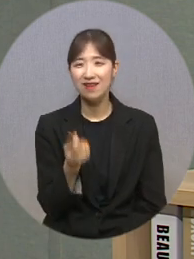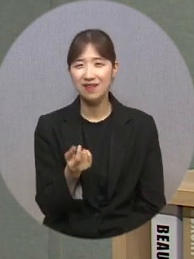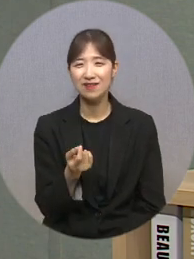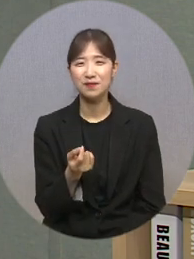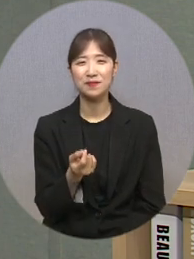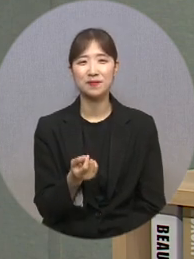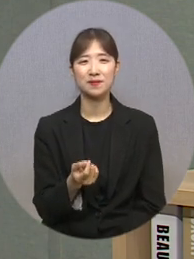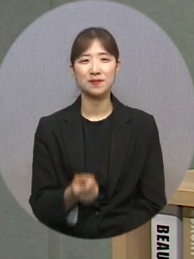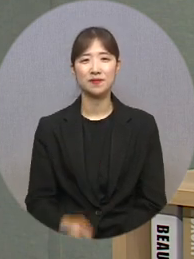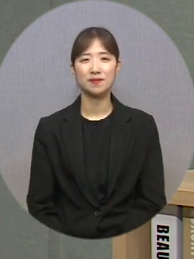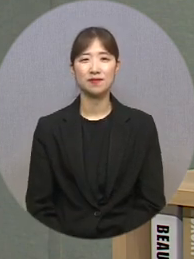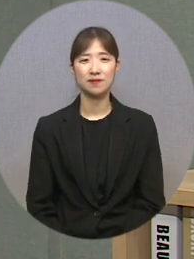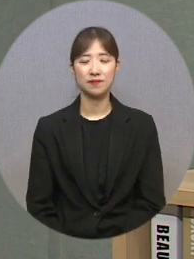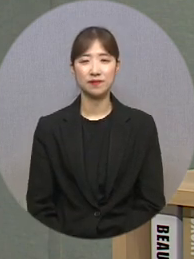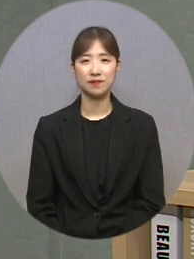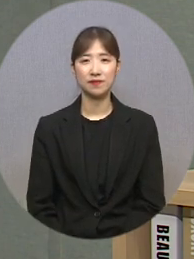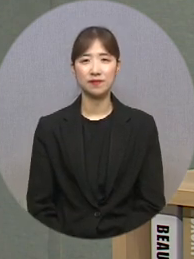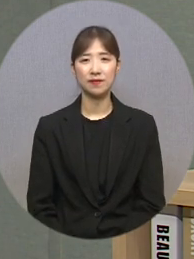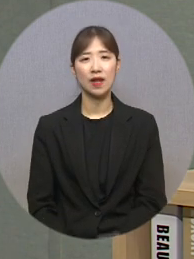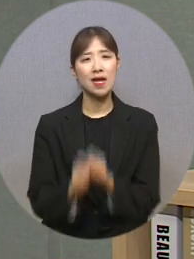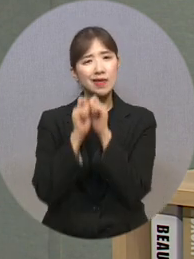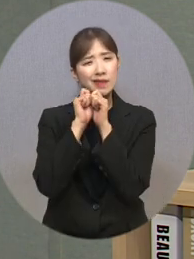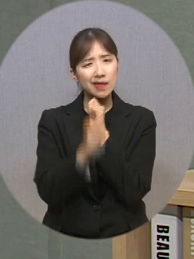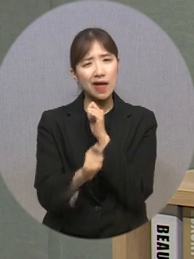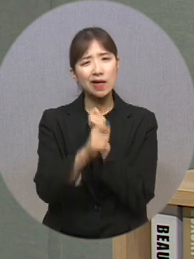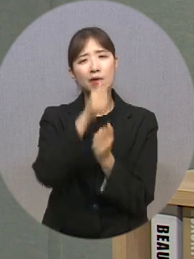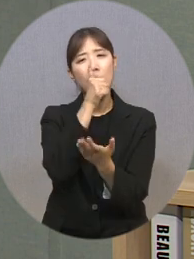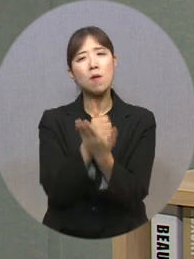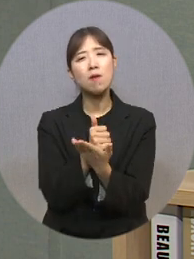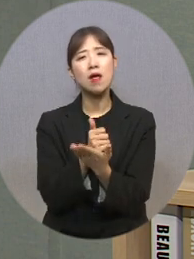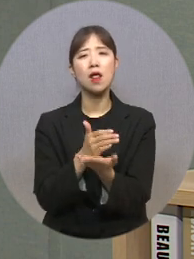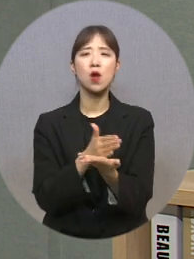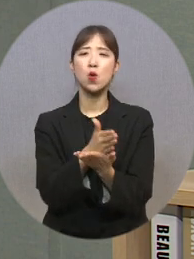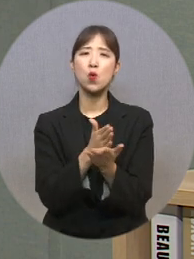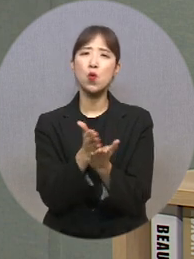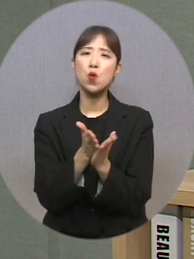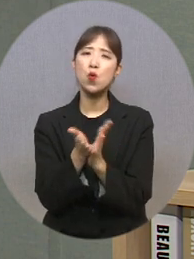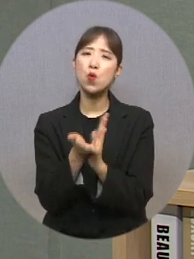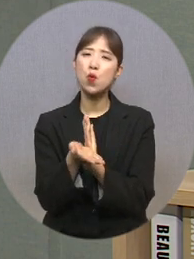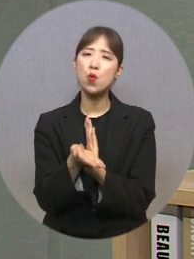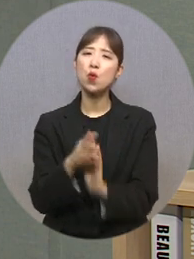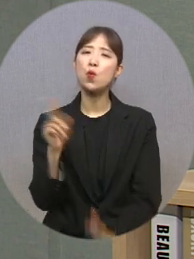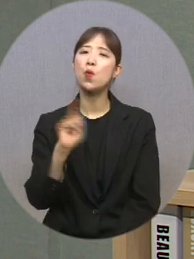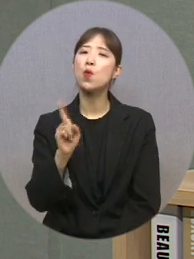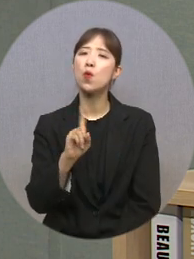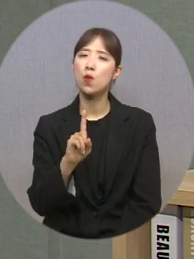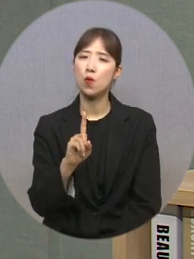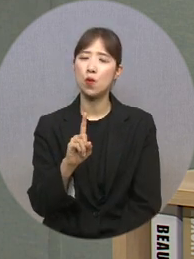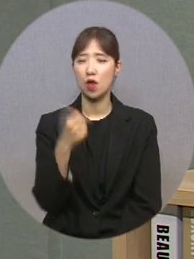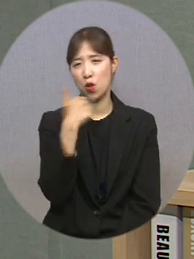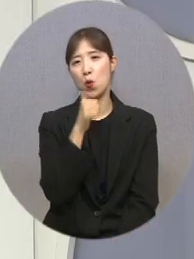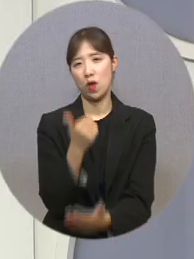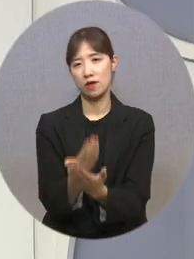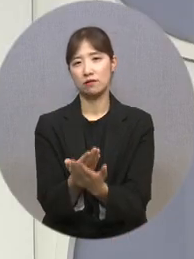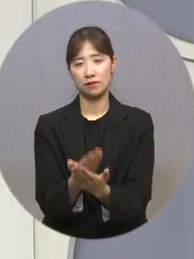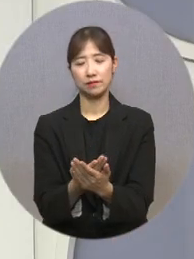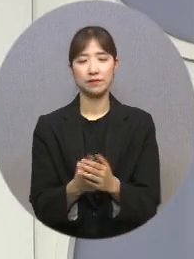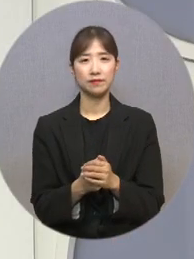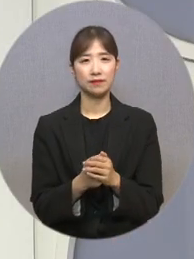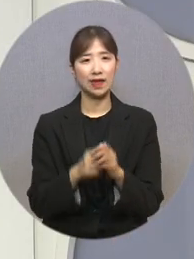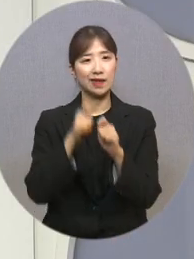맞습니다. 그 사기 범죄 유형이 되게 어떤 것인지 좀 소개 좀 해주세요.